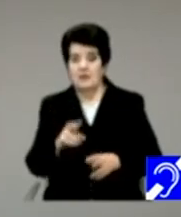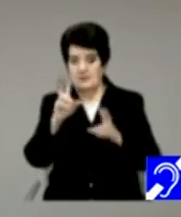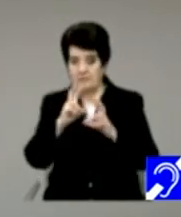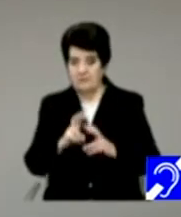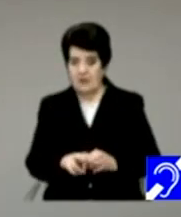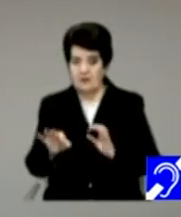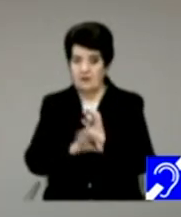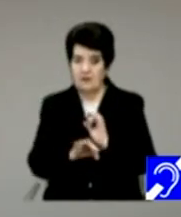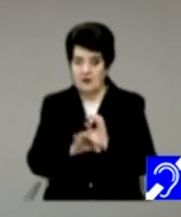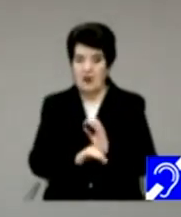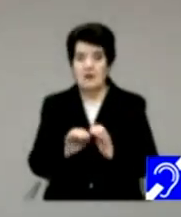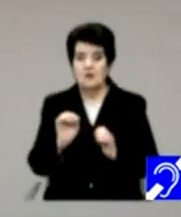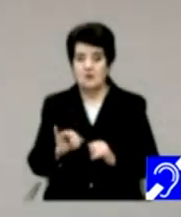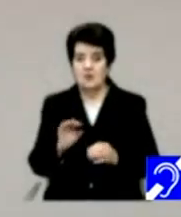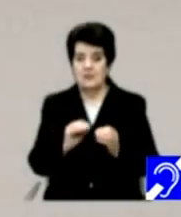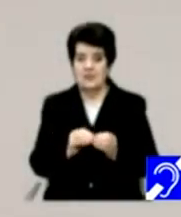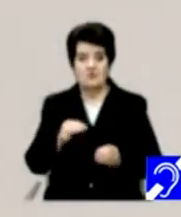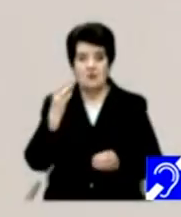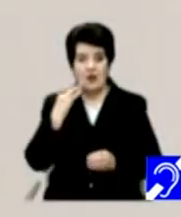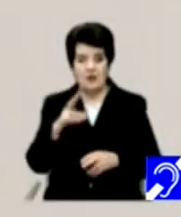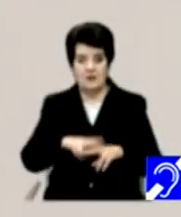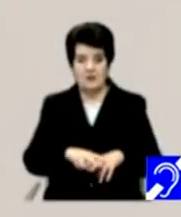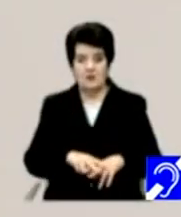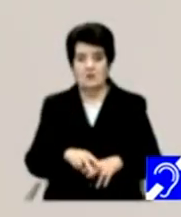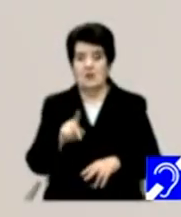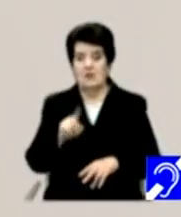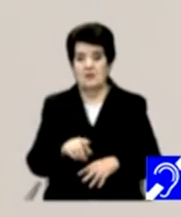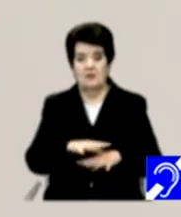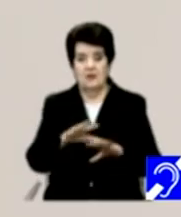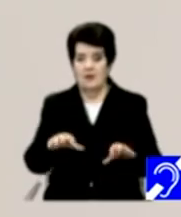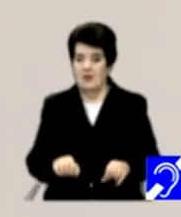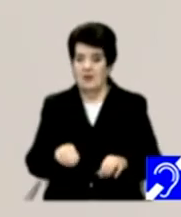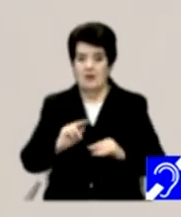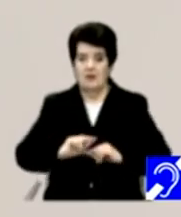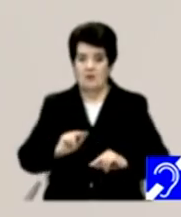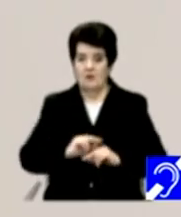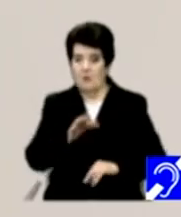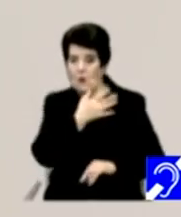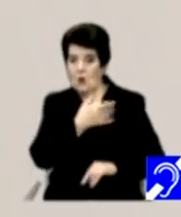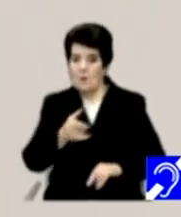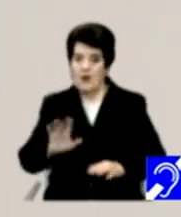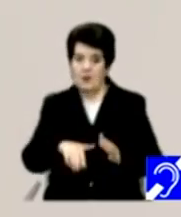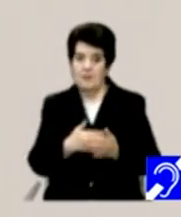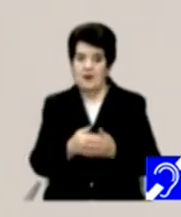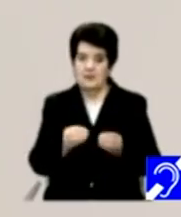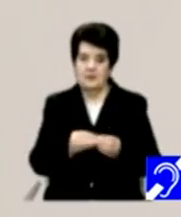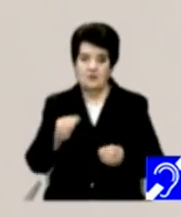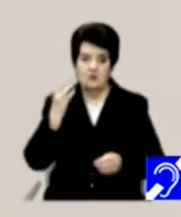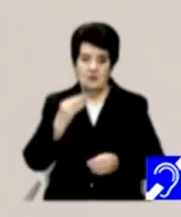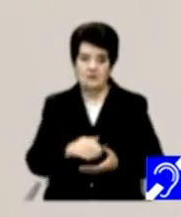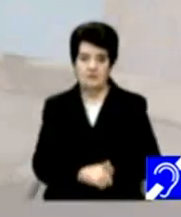corupere pasivă și riscă până la 10 ani de închisoare cu privare de a ocupa funcții publice pe o perioadă de până la 10 ani.